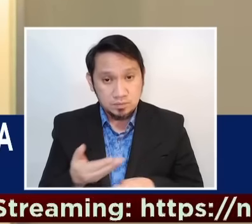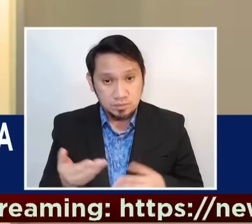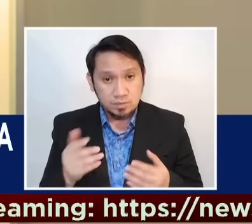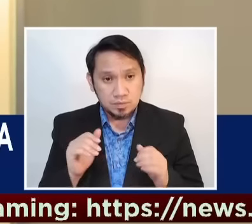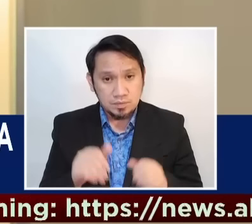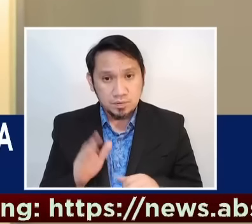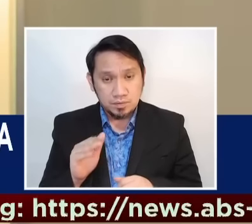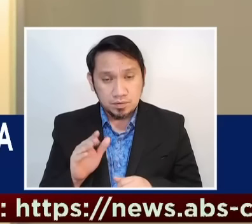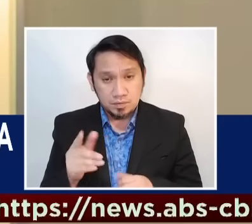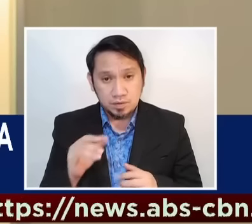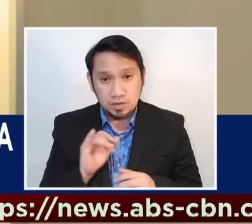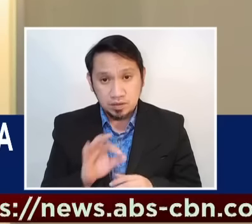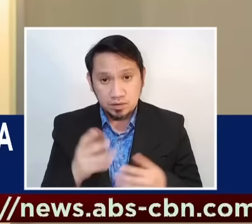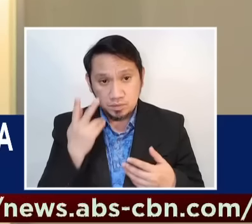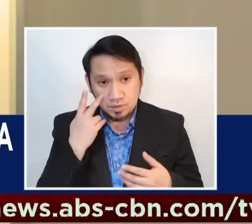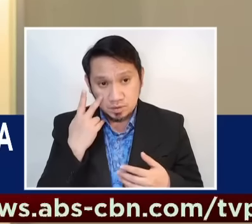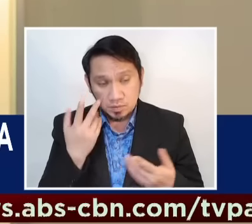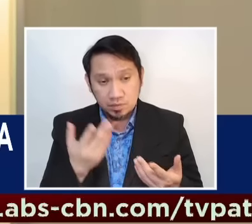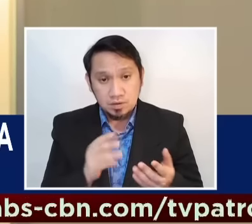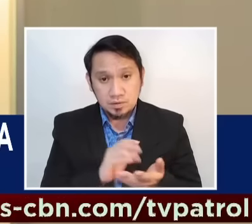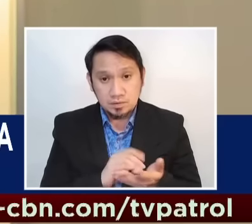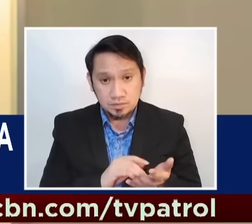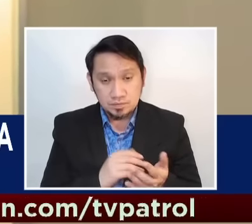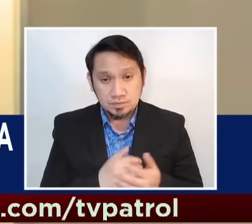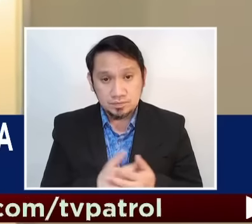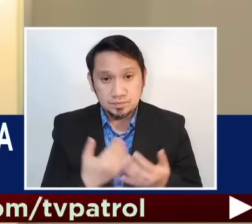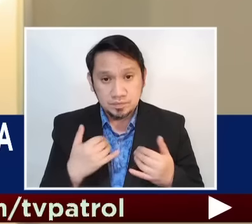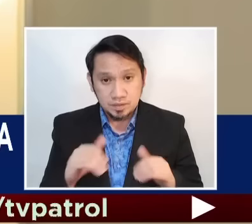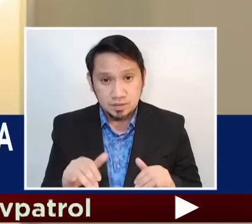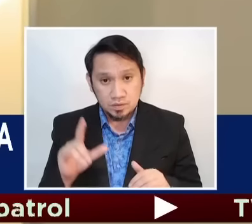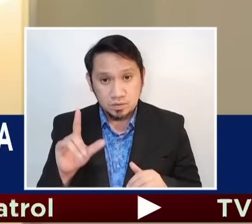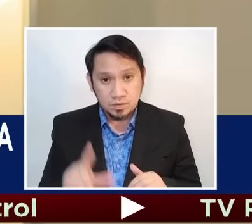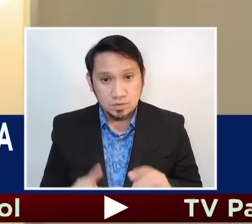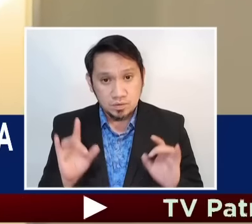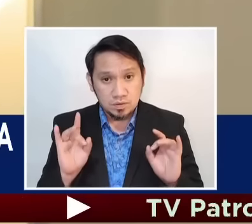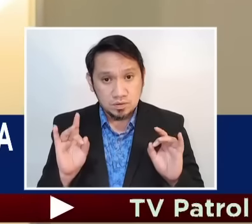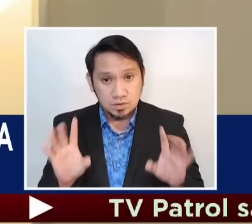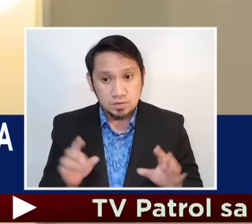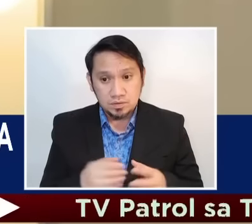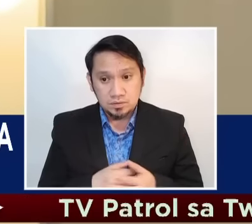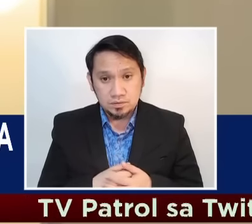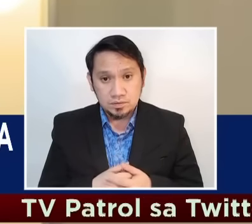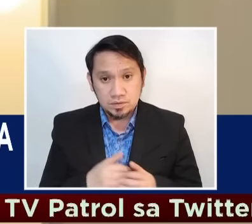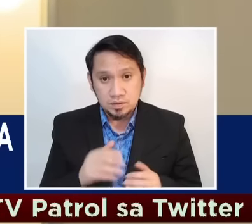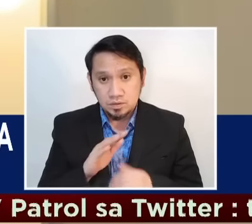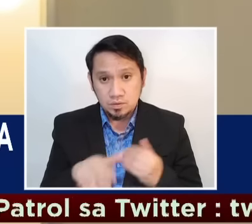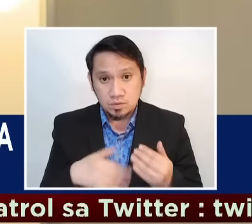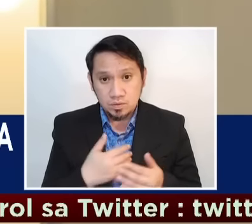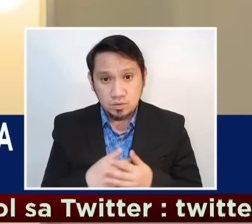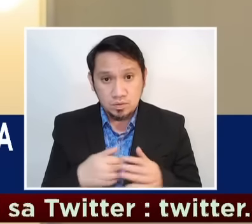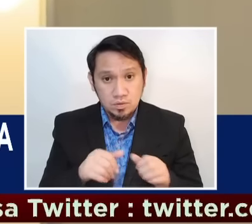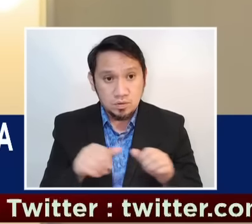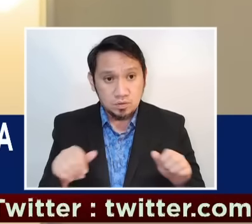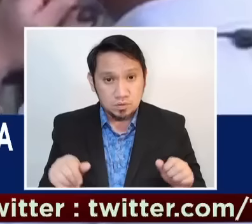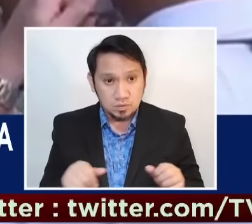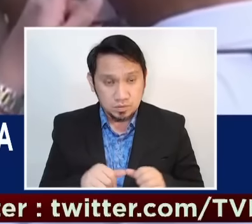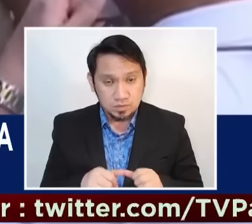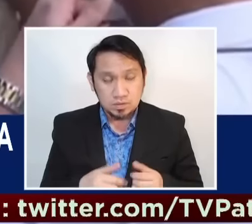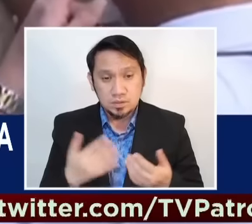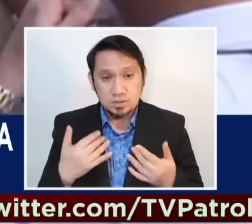kapag trinostabulate dun sa bagong metrics, it is still at low risk. So lahat pa rin po ng areas natin sa bansa is at low